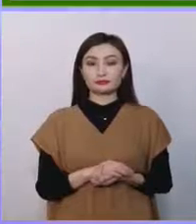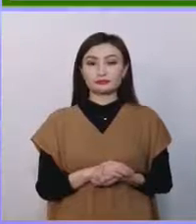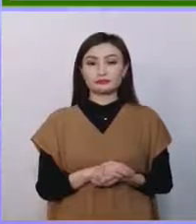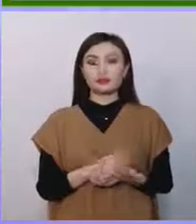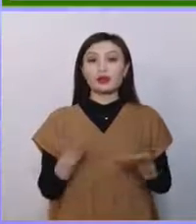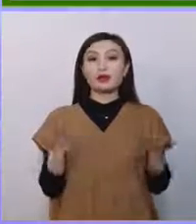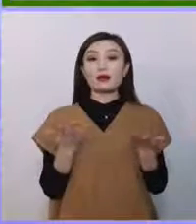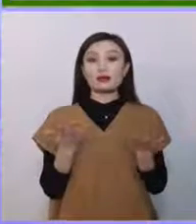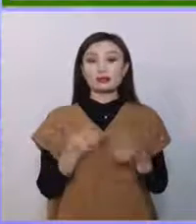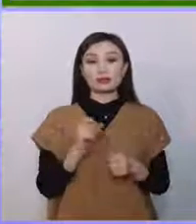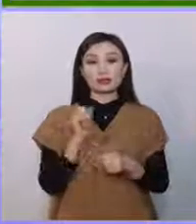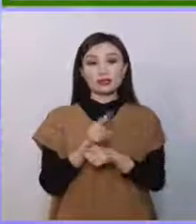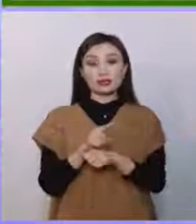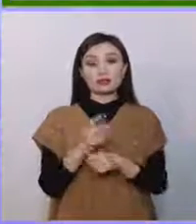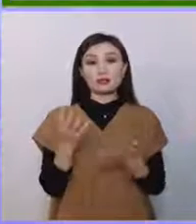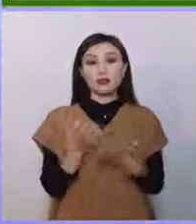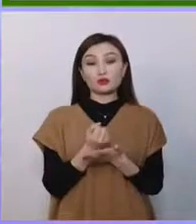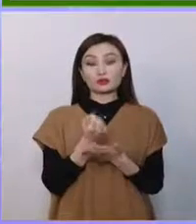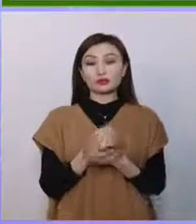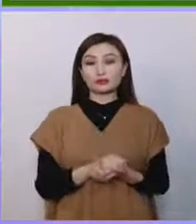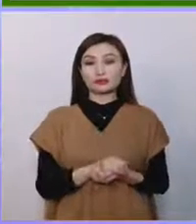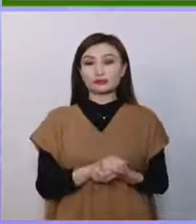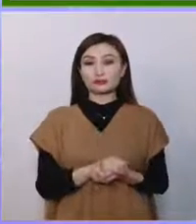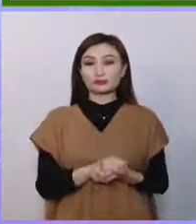какие задачи получили